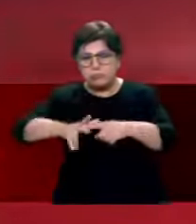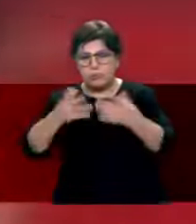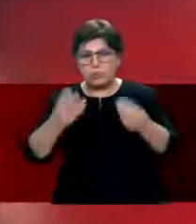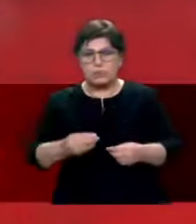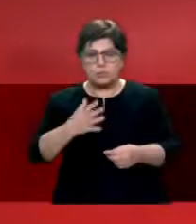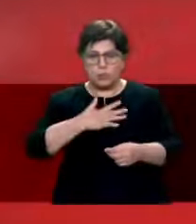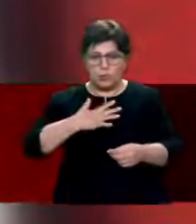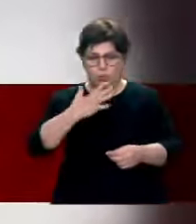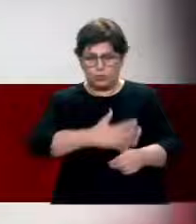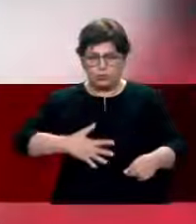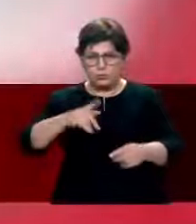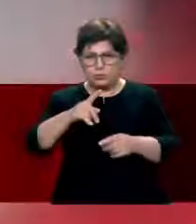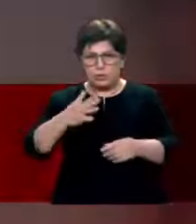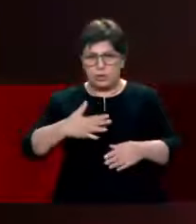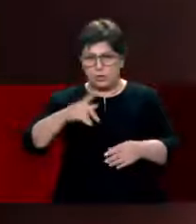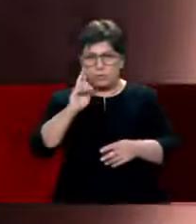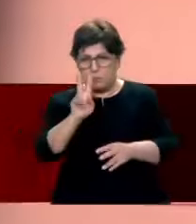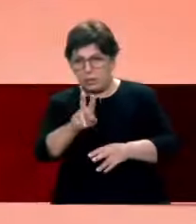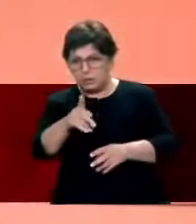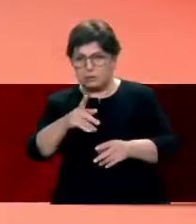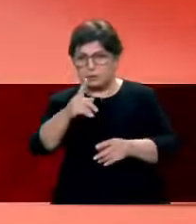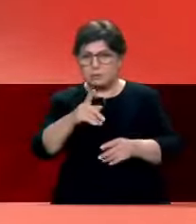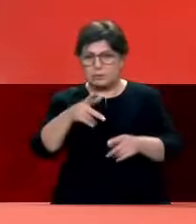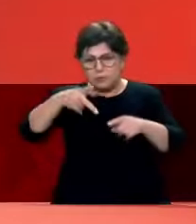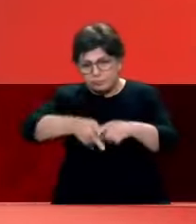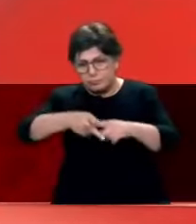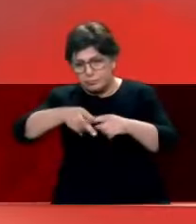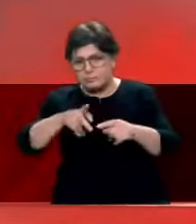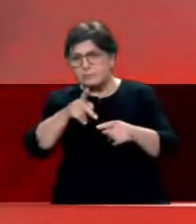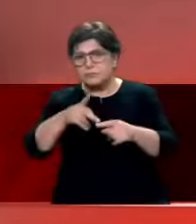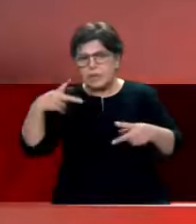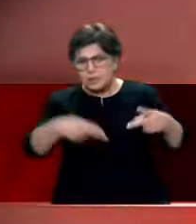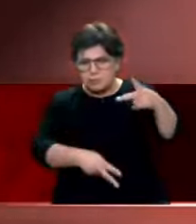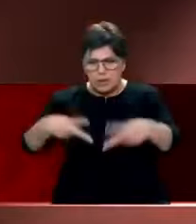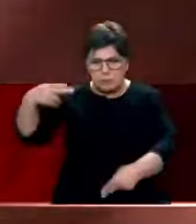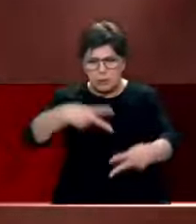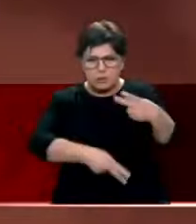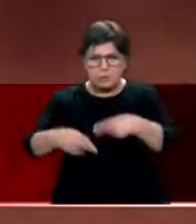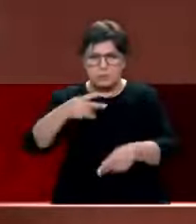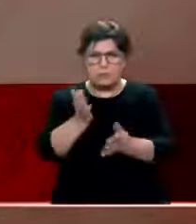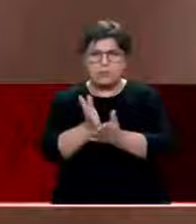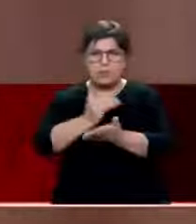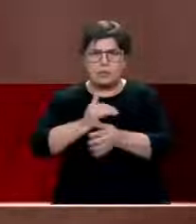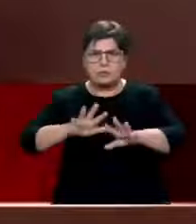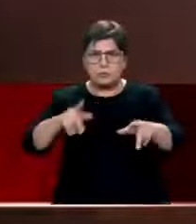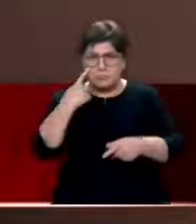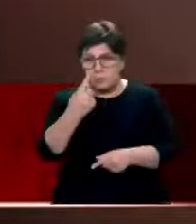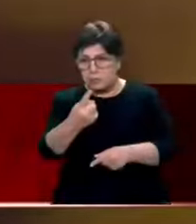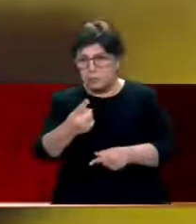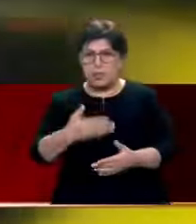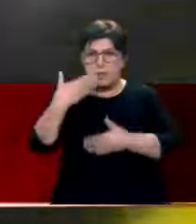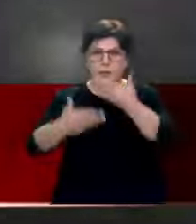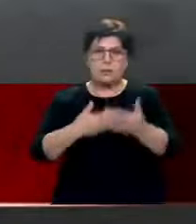göğüs kısmından kesilmiş alttan göstereceğim Bak şuradan kaynakla kesmiş Buradan böyle devam ediyor bak şöyle gidiyor bak Buradan